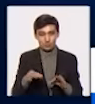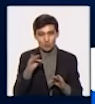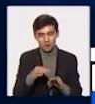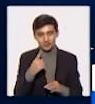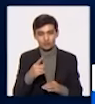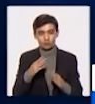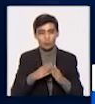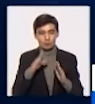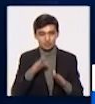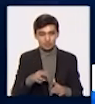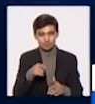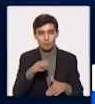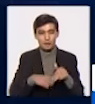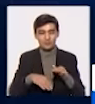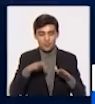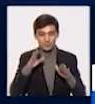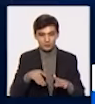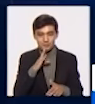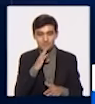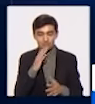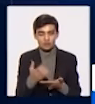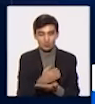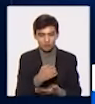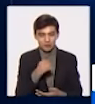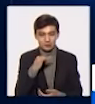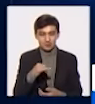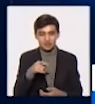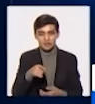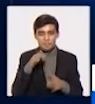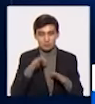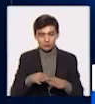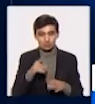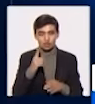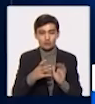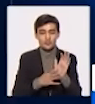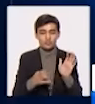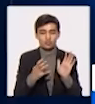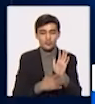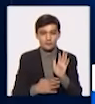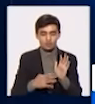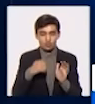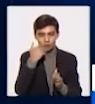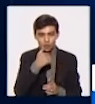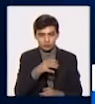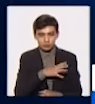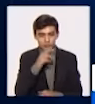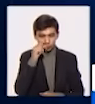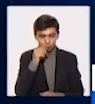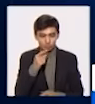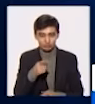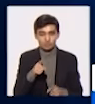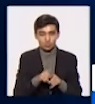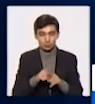үйжайлардың бірінің жертөлесінде жоғалған қыз табылған. Сол жерде сондай-ақ 1990 жылы туылған күдікті ер адам